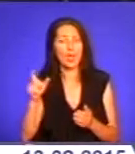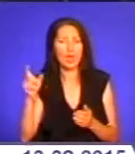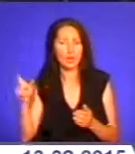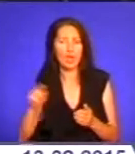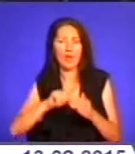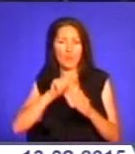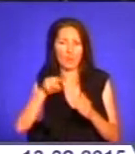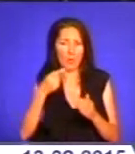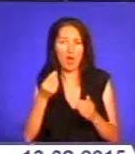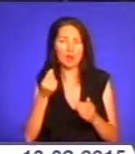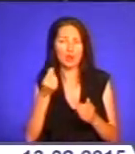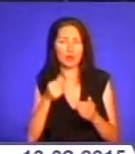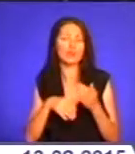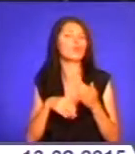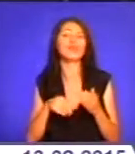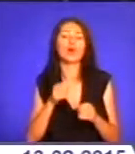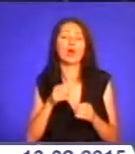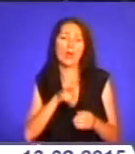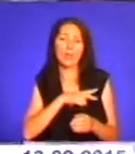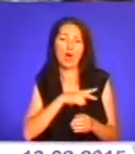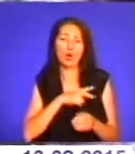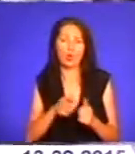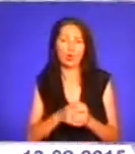зв'язків з громадськістю у МВС України в області.